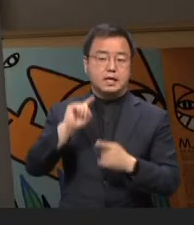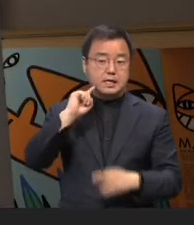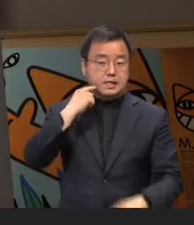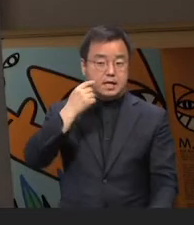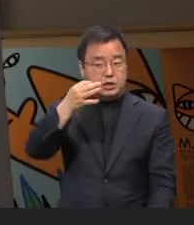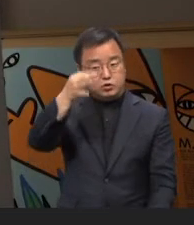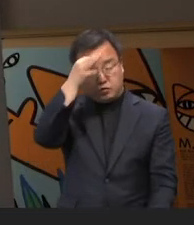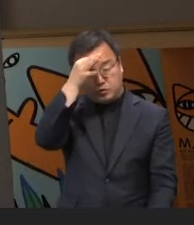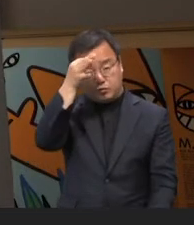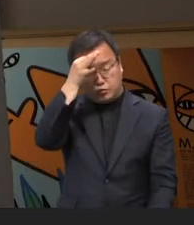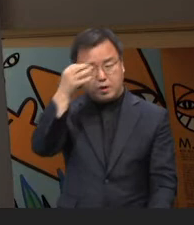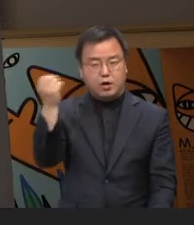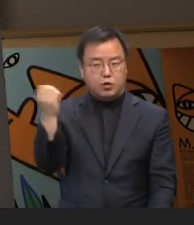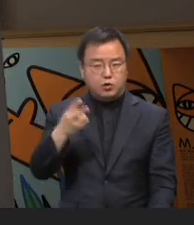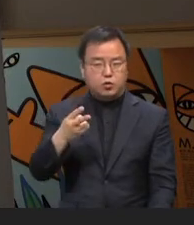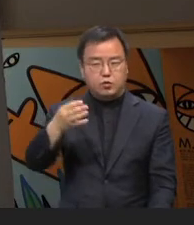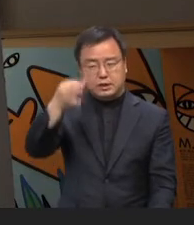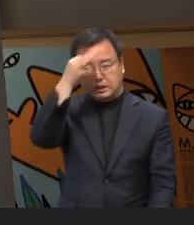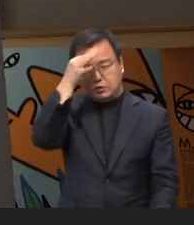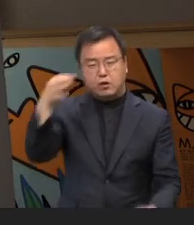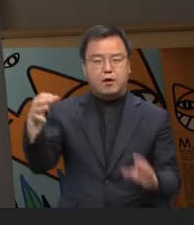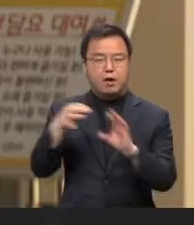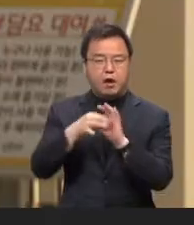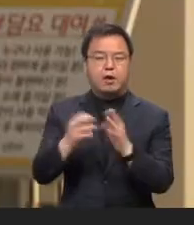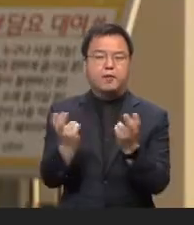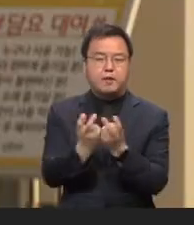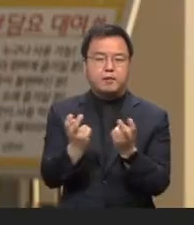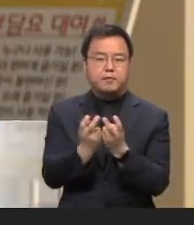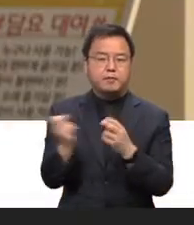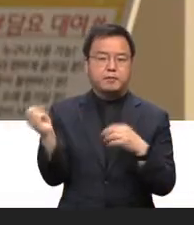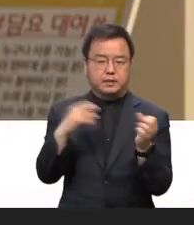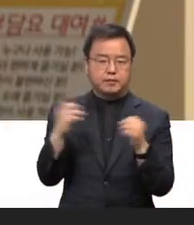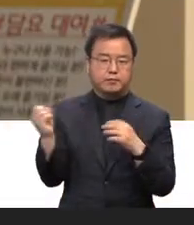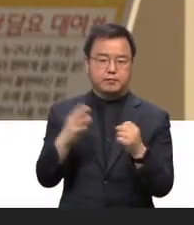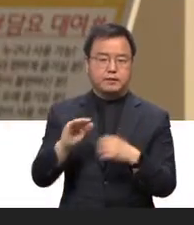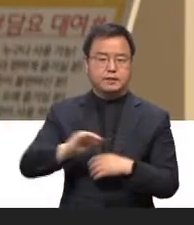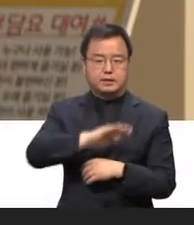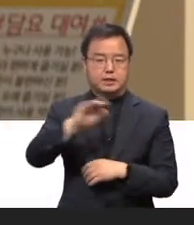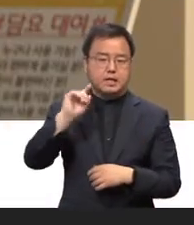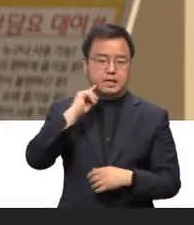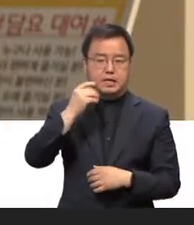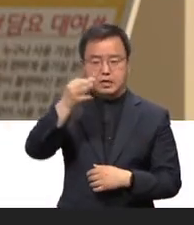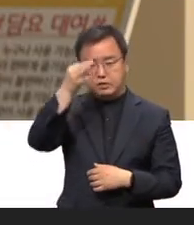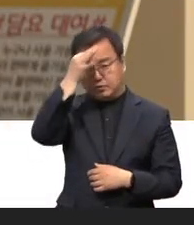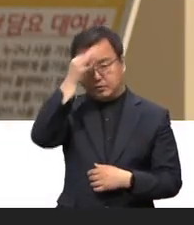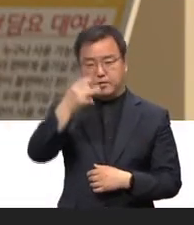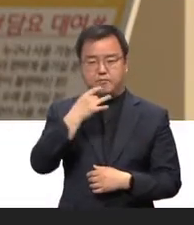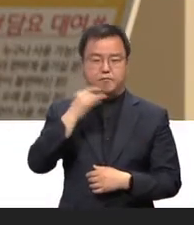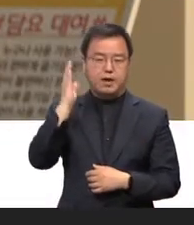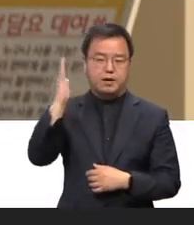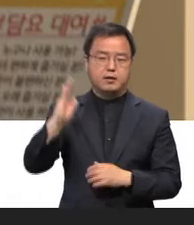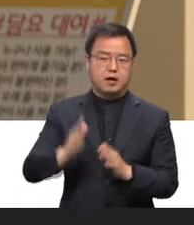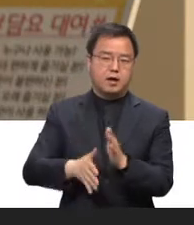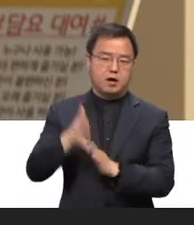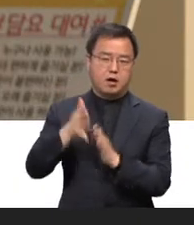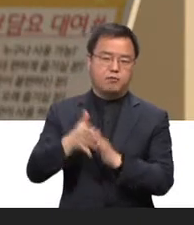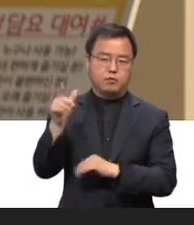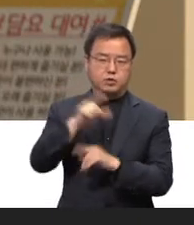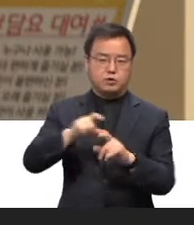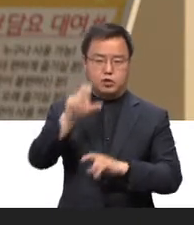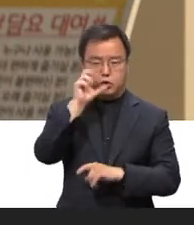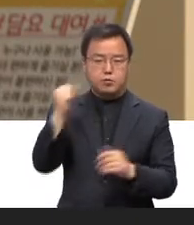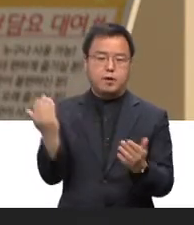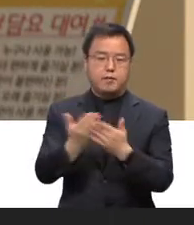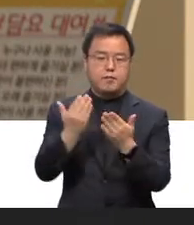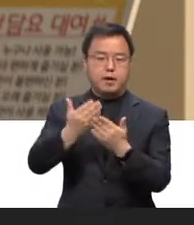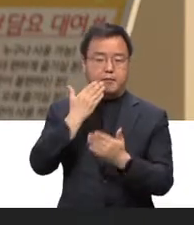어떻게 접목할지에 대한 생각이 오갑니다. 저희가 예술만 얘기해서 지금 건물이 더 나아졌나,